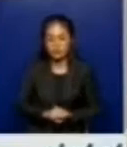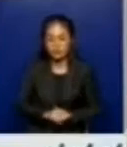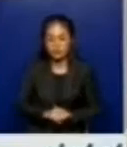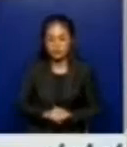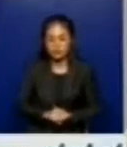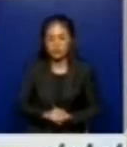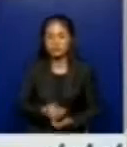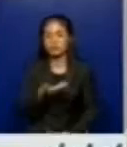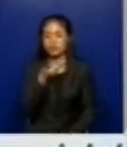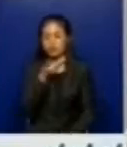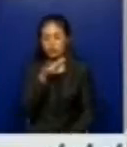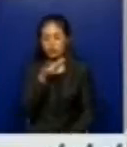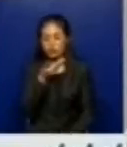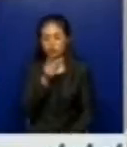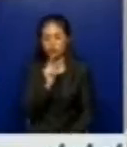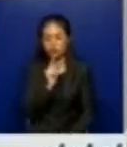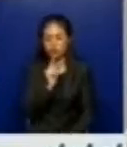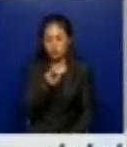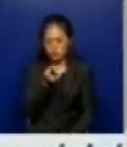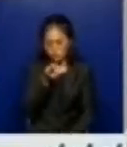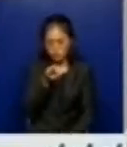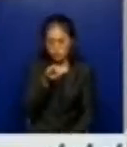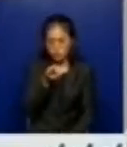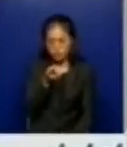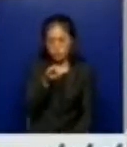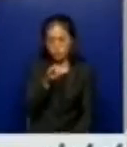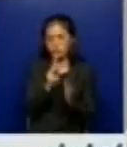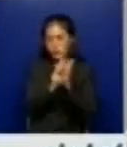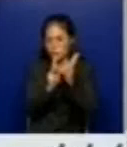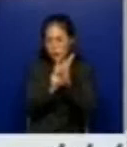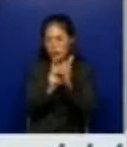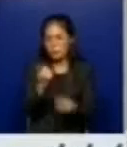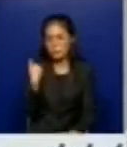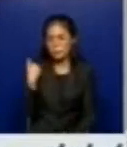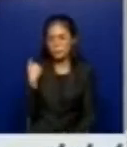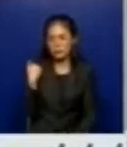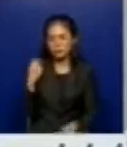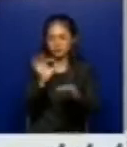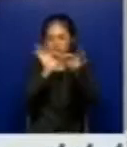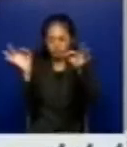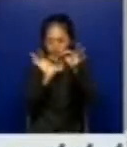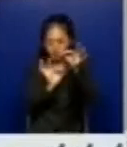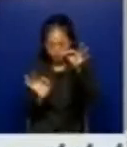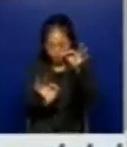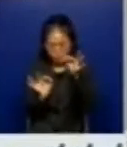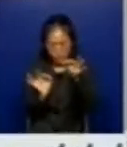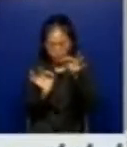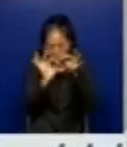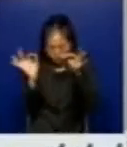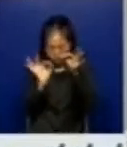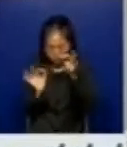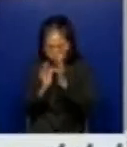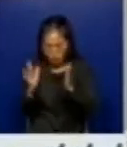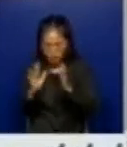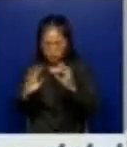อาจจะขออนุญาตท่านประธานนิดนึงในมาตรานี้ผมจะมีเนื้อหาค่อนข้างจะมากนะครับแต่ว่าผมจะไม่อภิปร